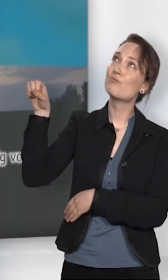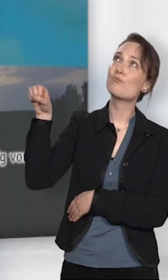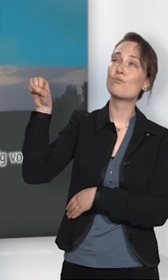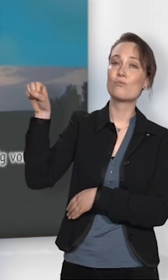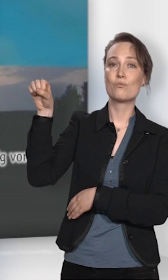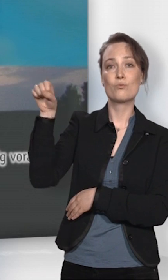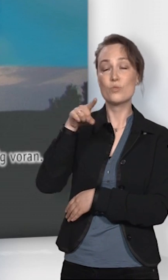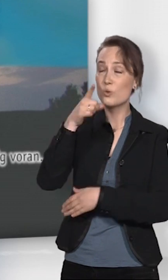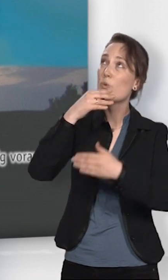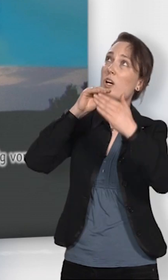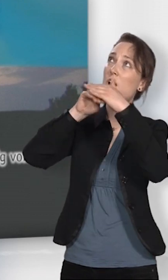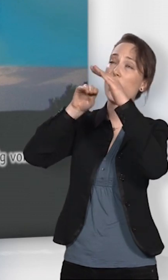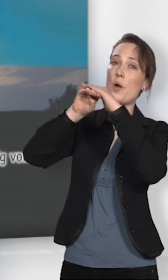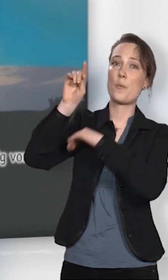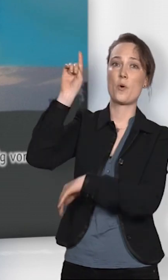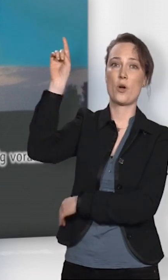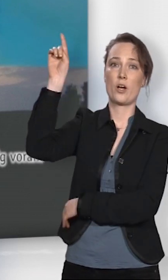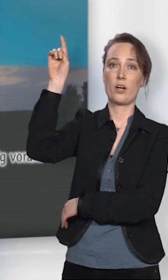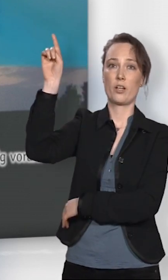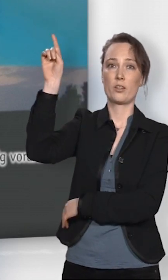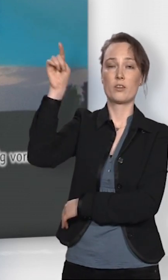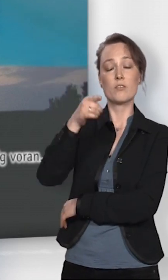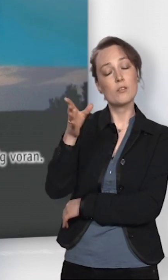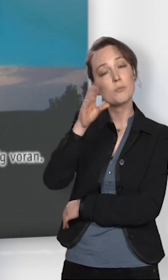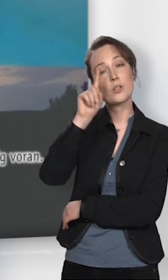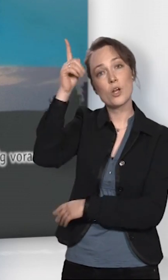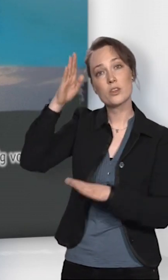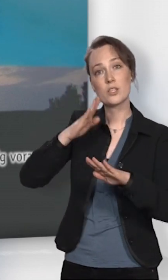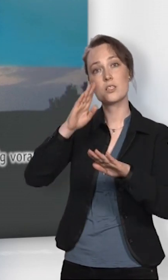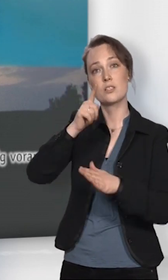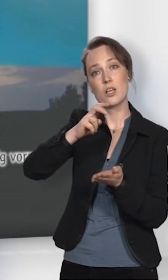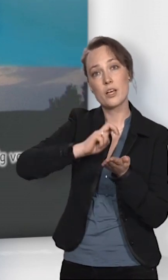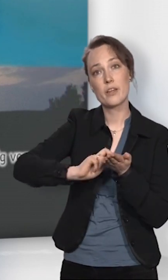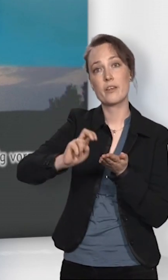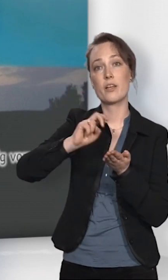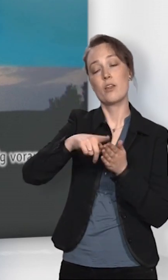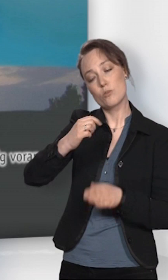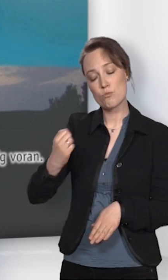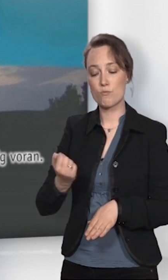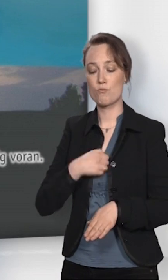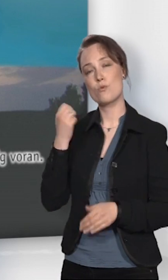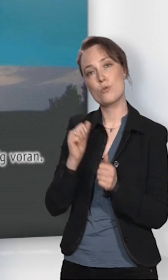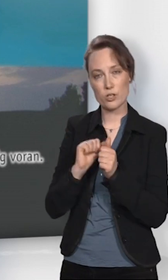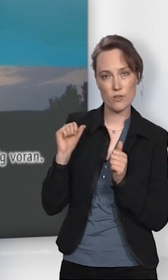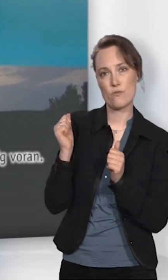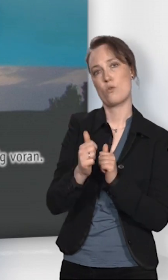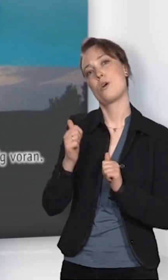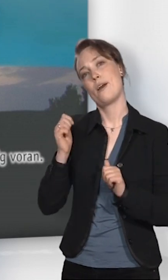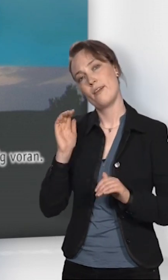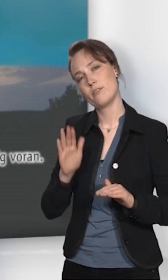bei ihm geborgen. Geh mit Gottes Segen, geh ihm